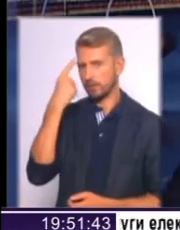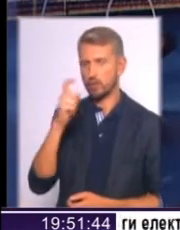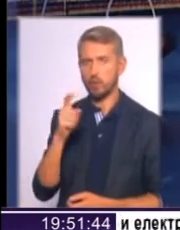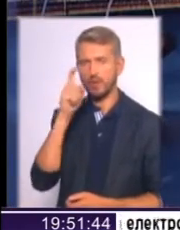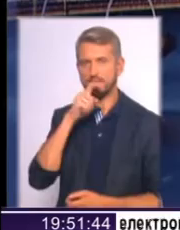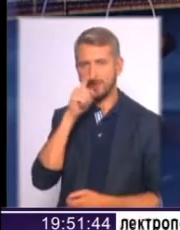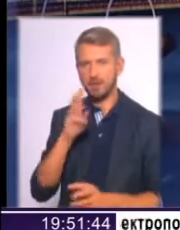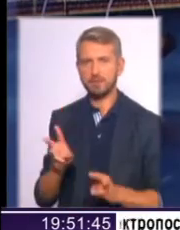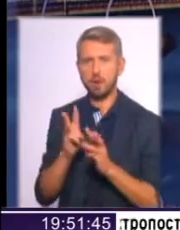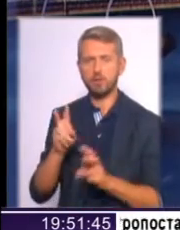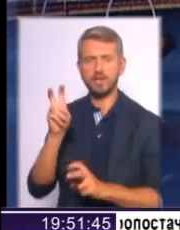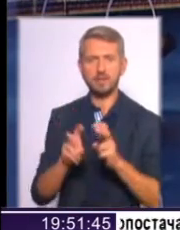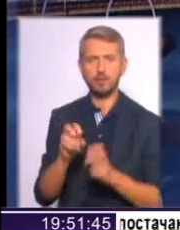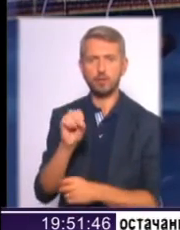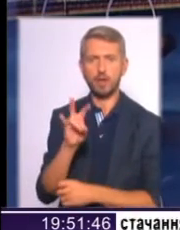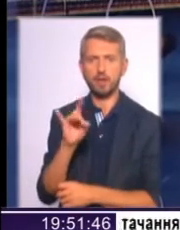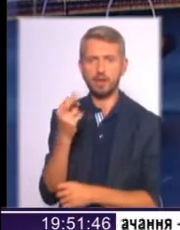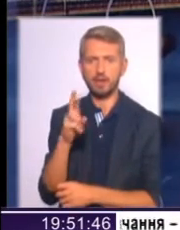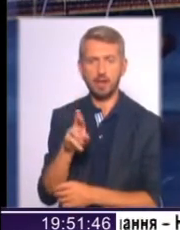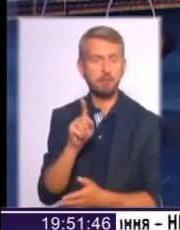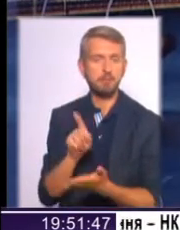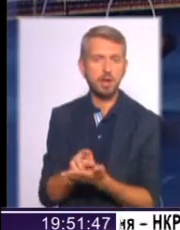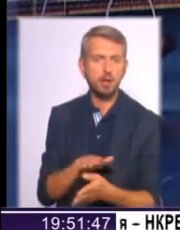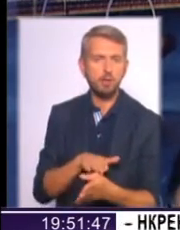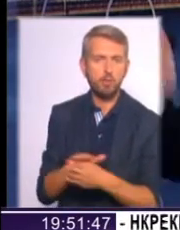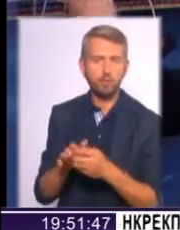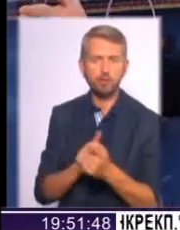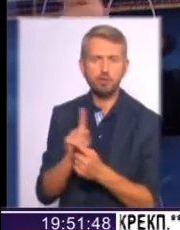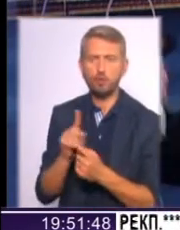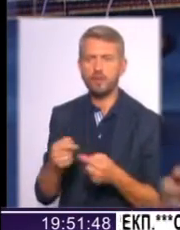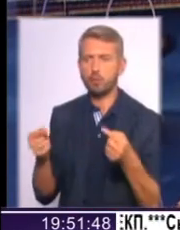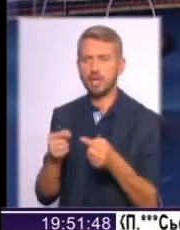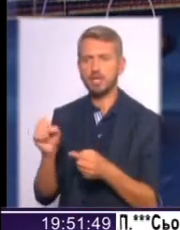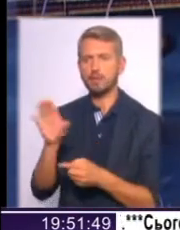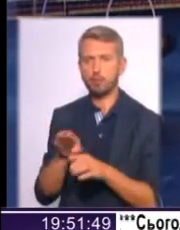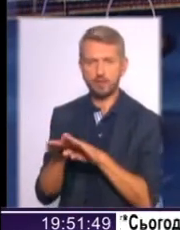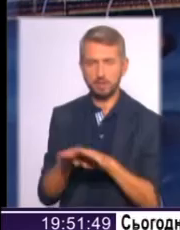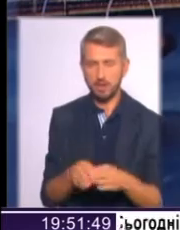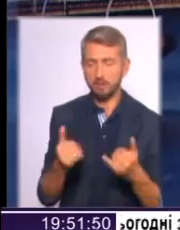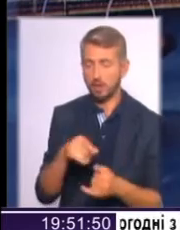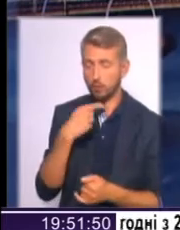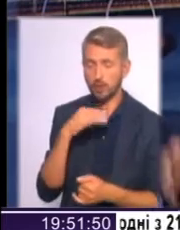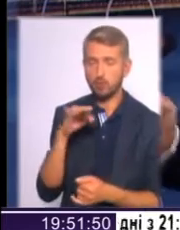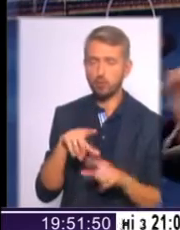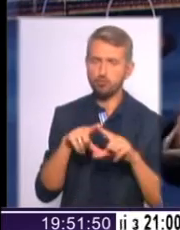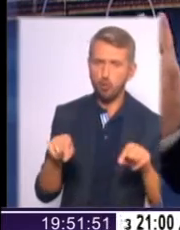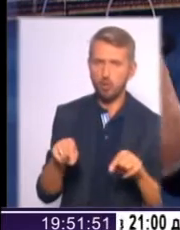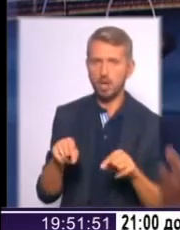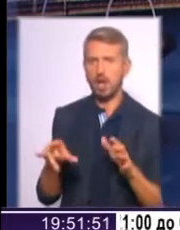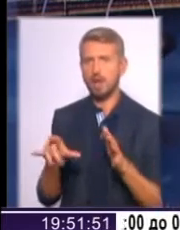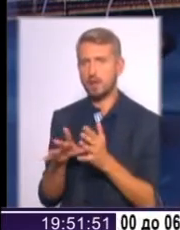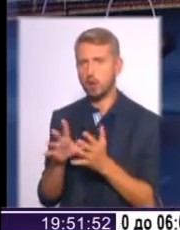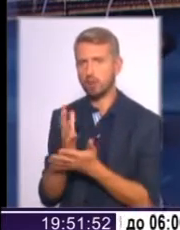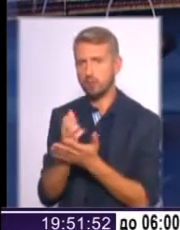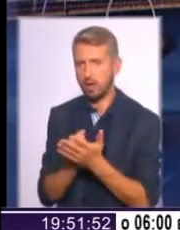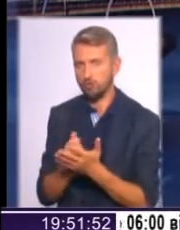сміттєспалювальний завод «Енергія» має радикально змінитися, аби відповідати європейським стандартам. Щойно ви говорили про школи, про енергозбереження, чітко